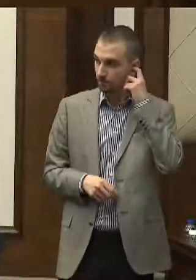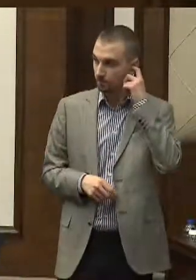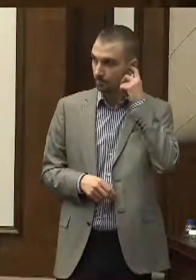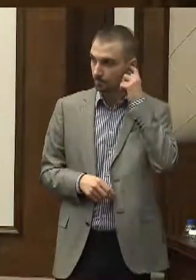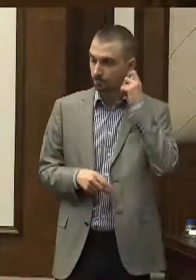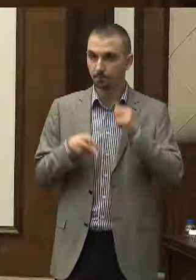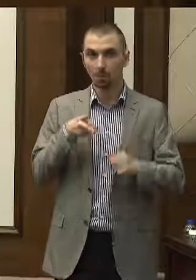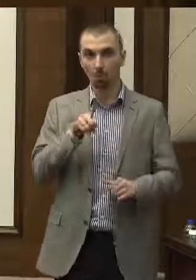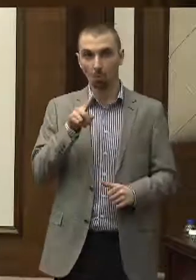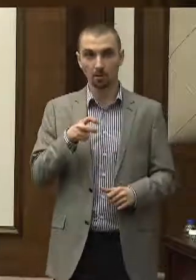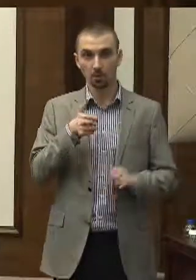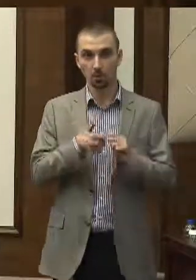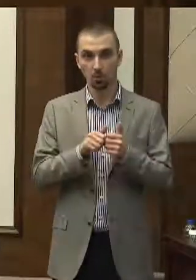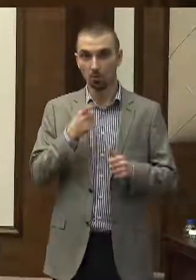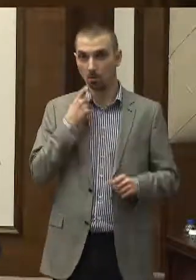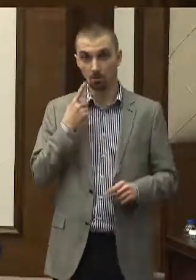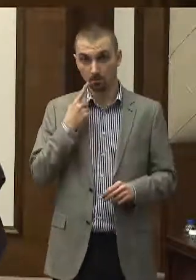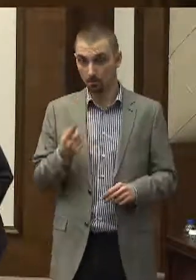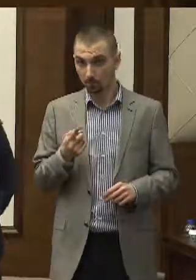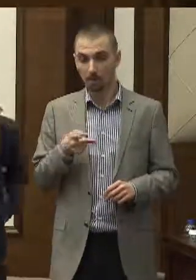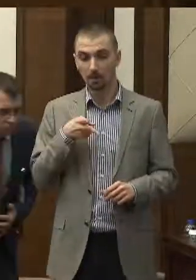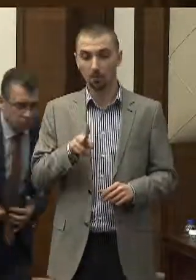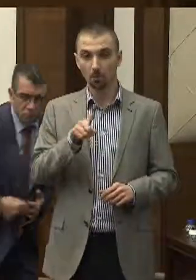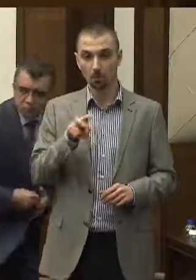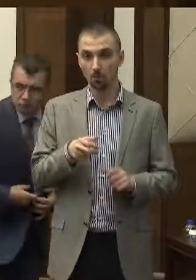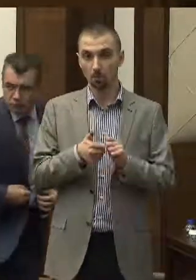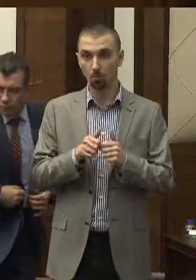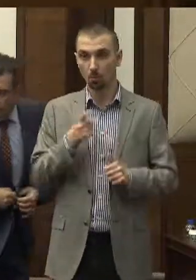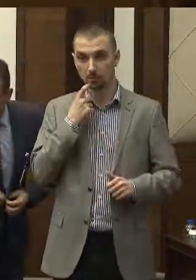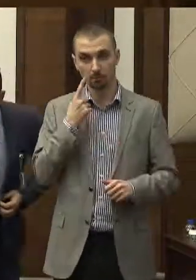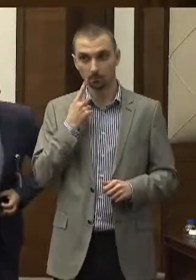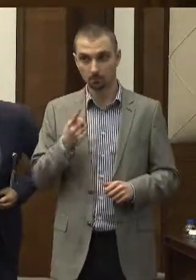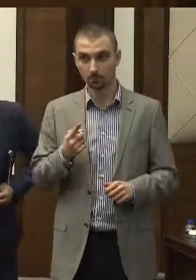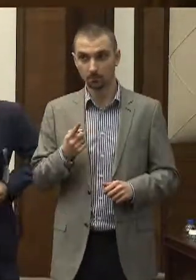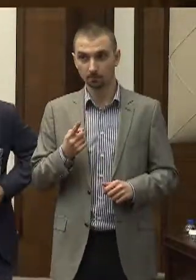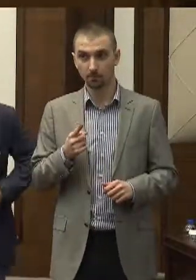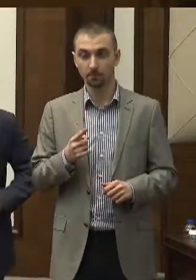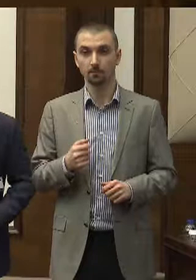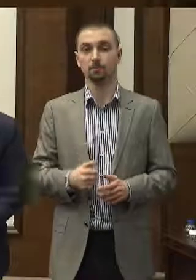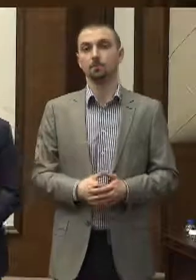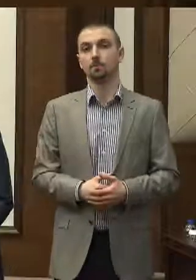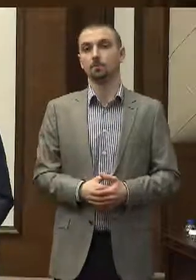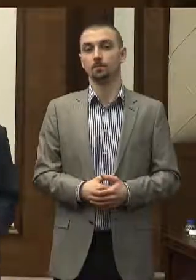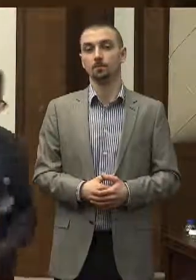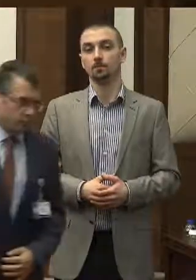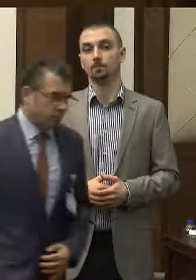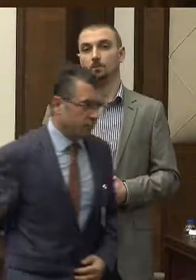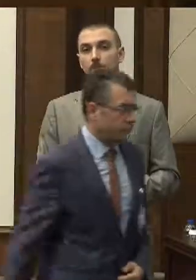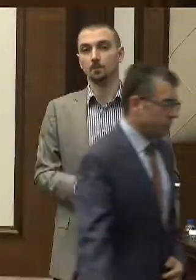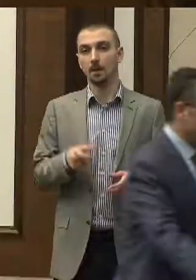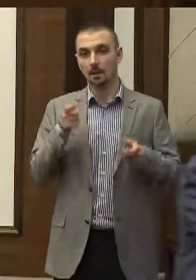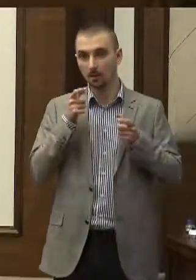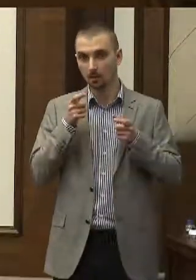bizim spor yılıdır. Spor yılı olması nedeniyle biraz sonra Coşkun Bey. Spor yılı olması nedeniyle